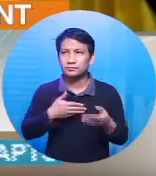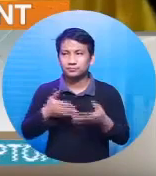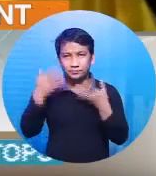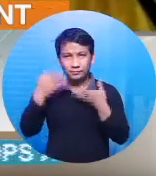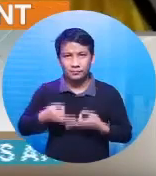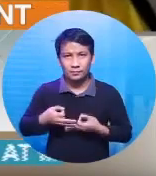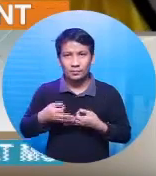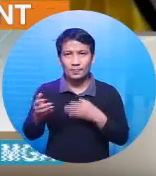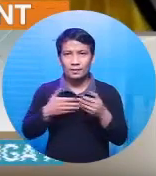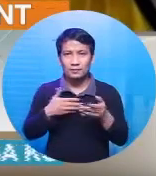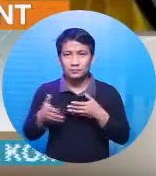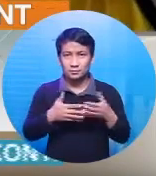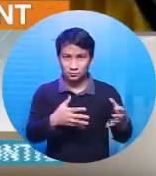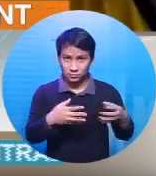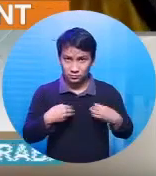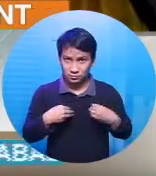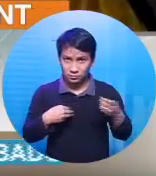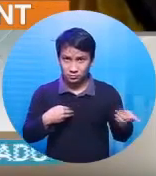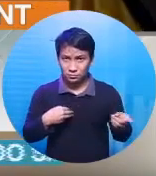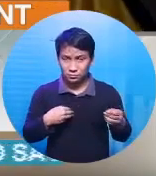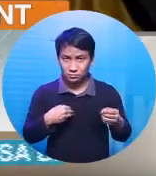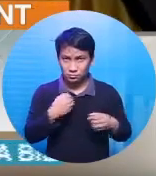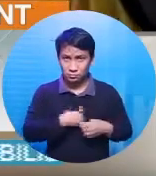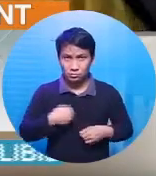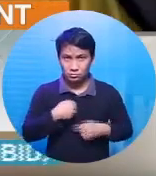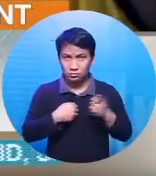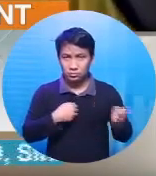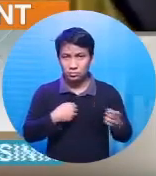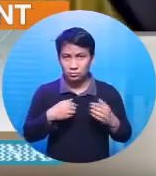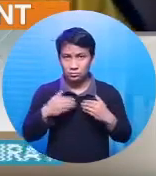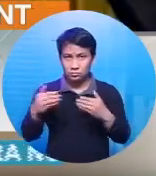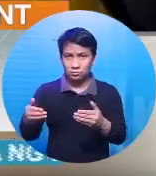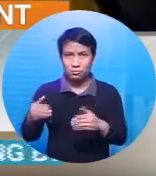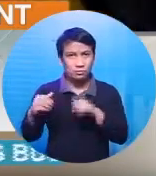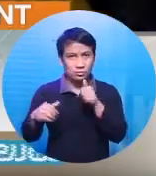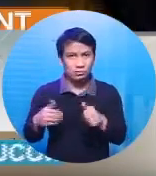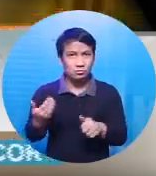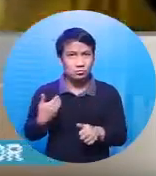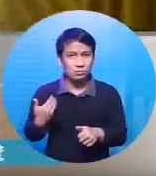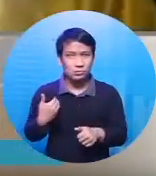mo, Jasmine? Tinatanggap mo yung public apology para makamove on na or hindi?